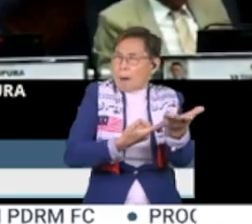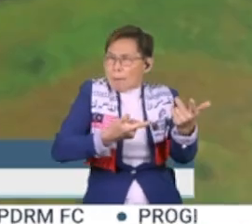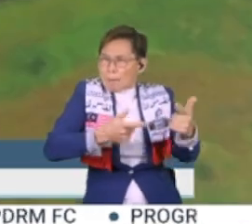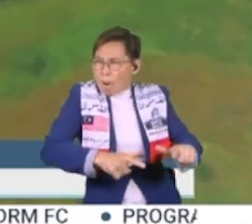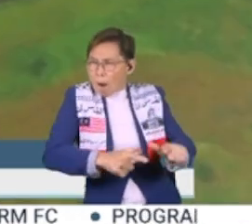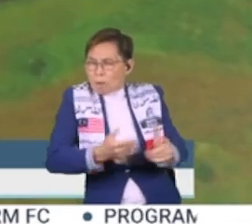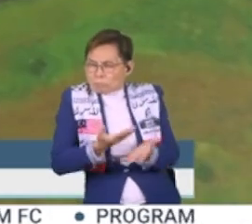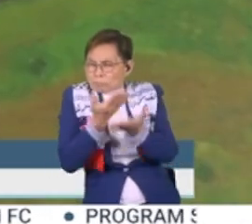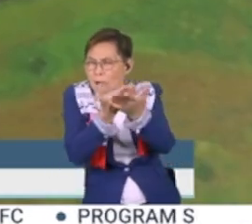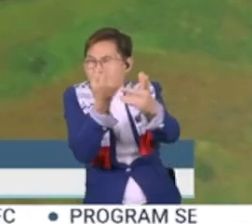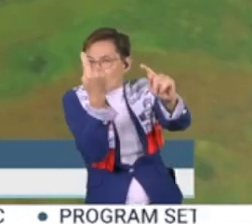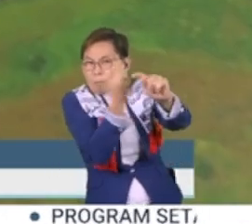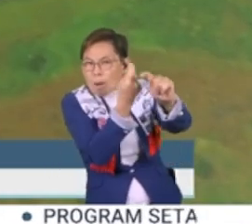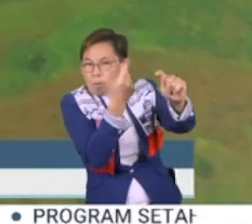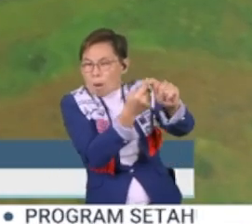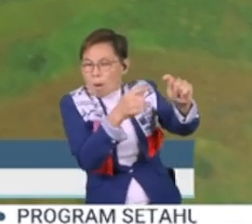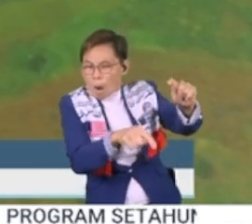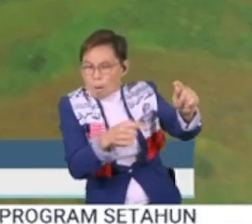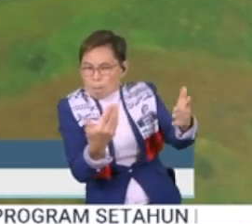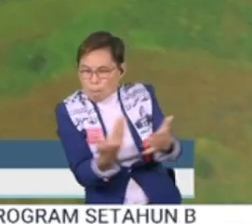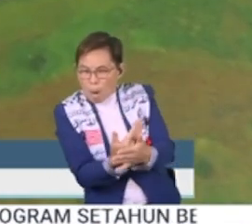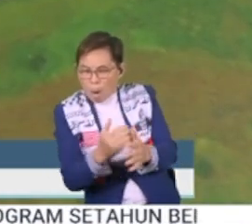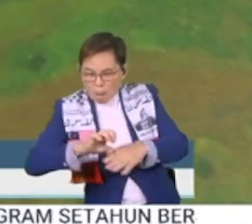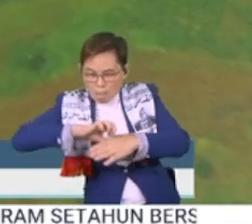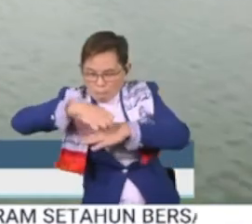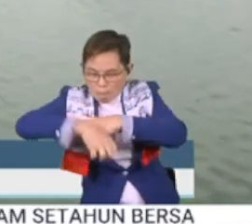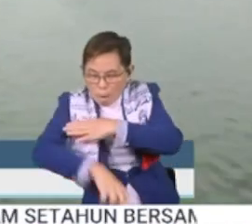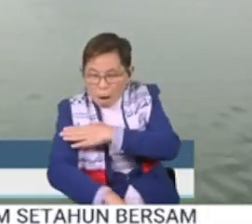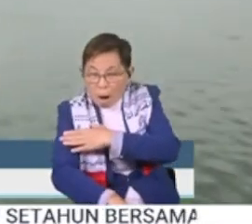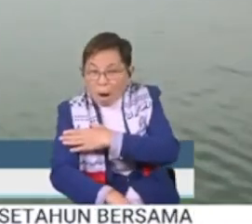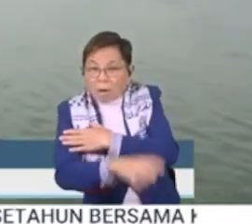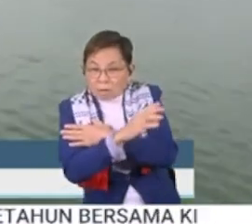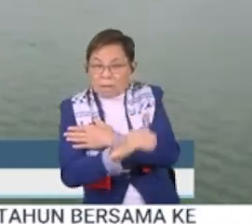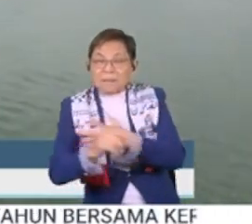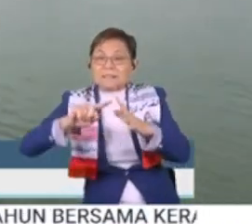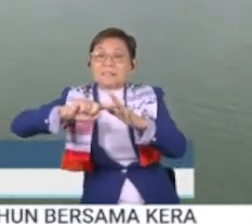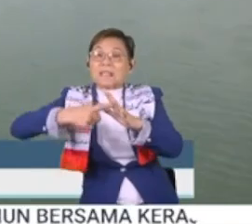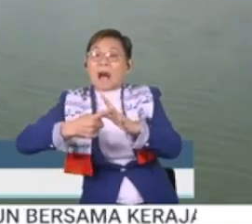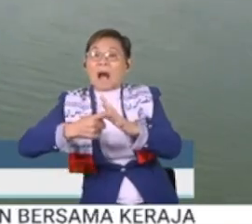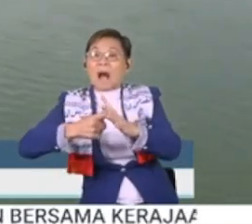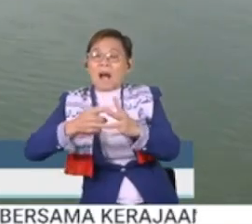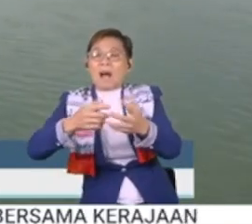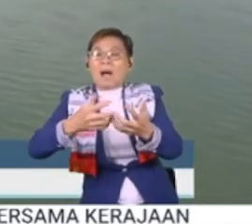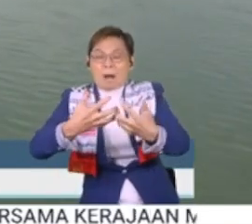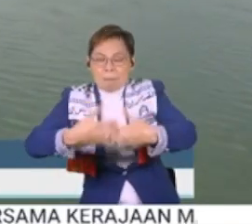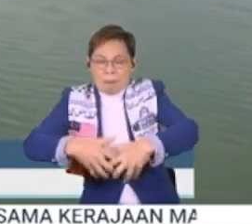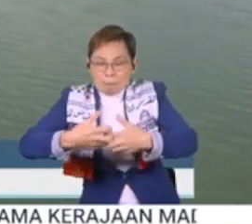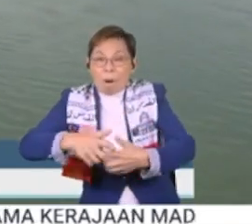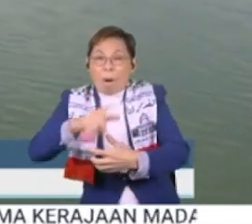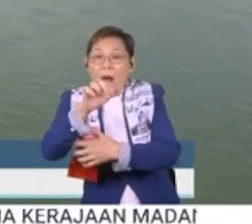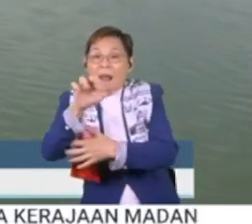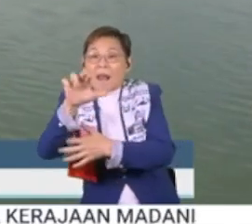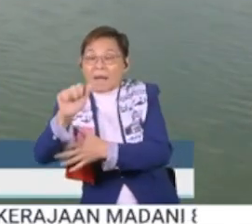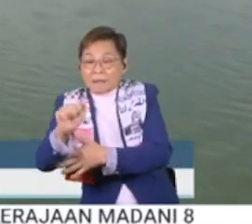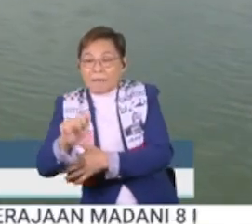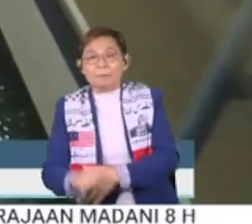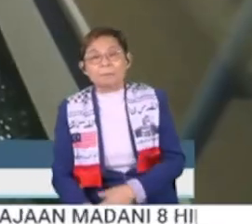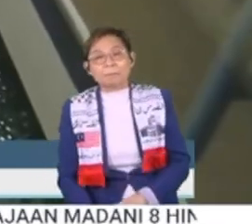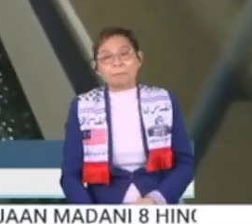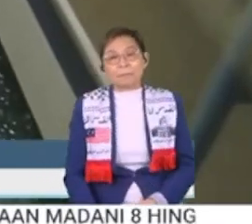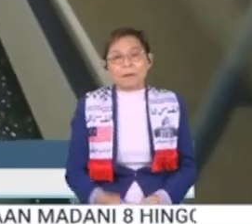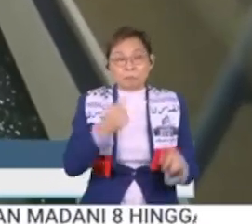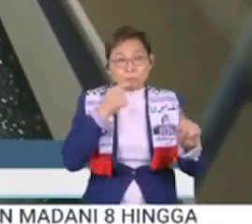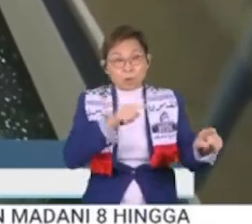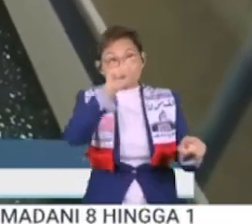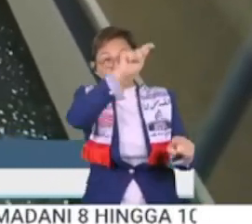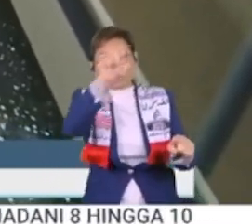cadangan pembinaan muka sauk baharu keempangan air betotan dan pelaksanaan Loji rawatan air sementara itu